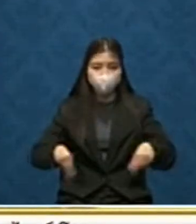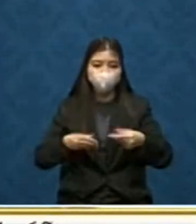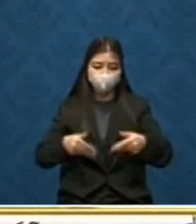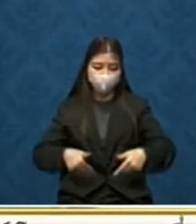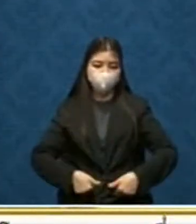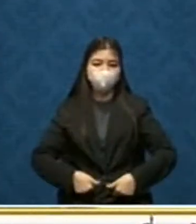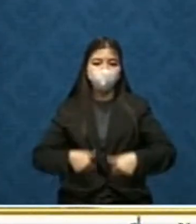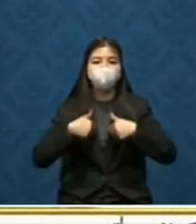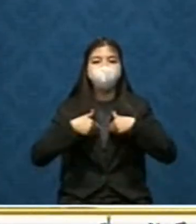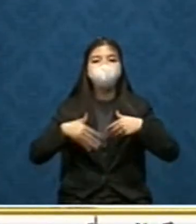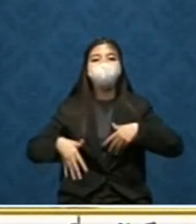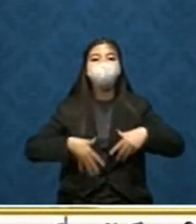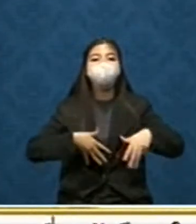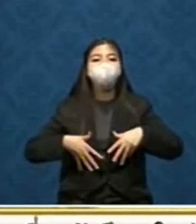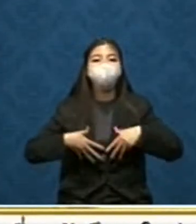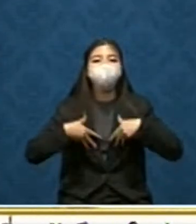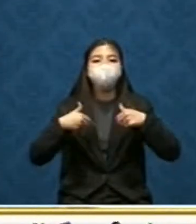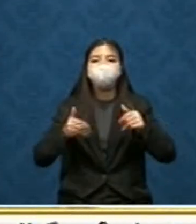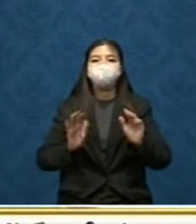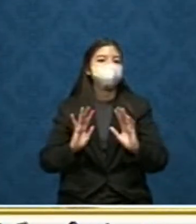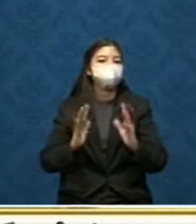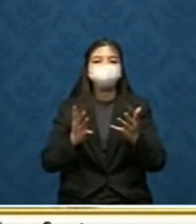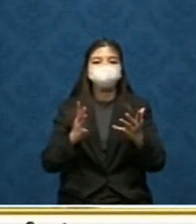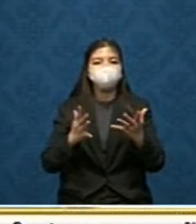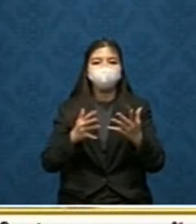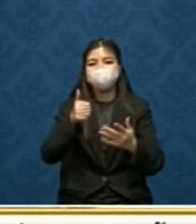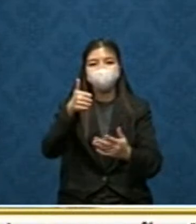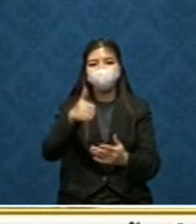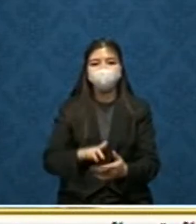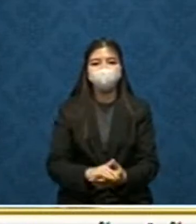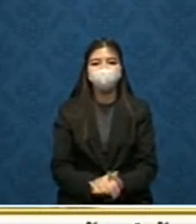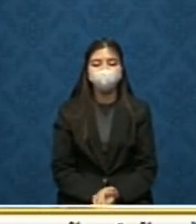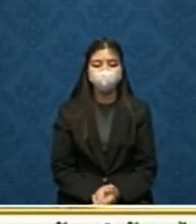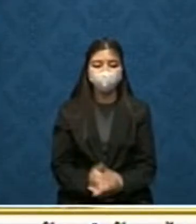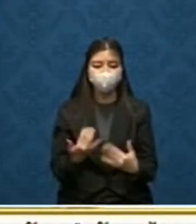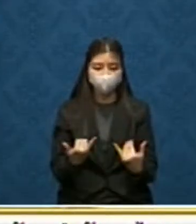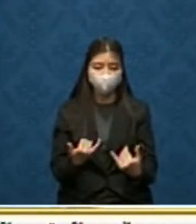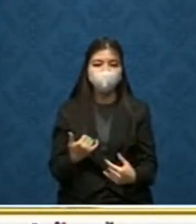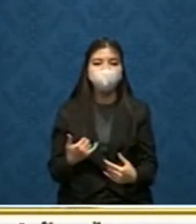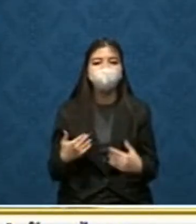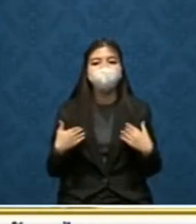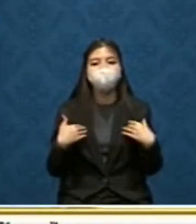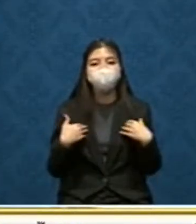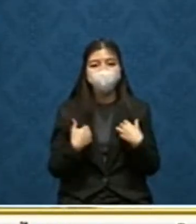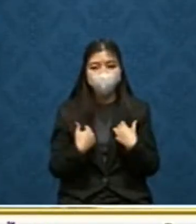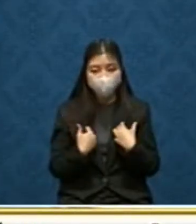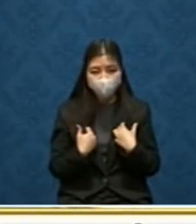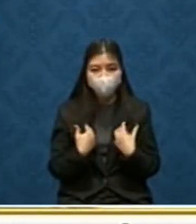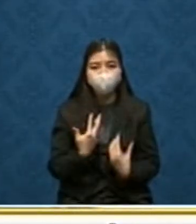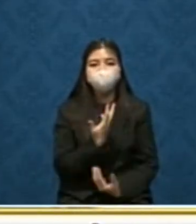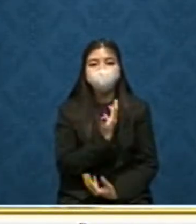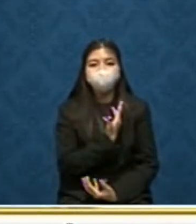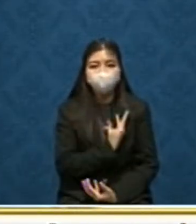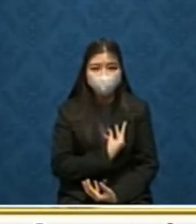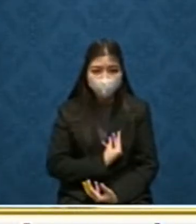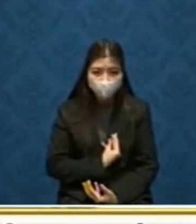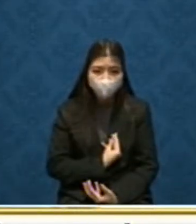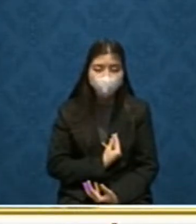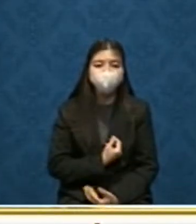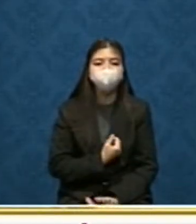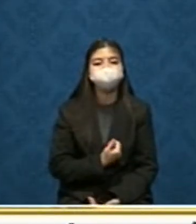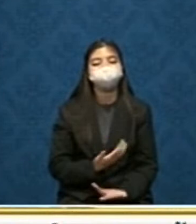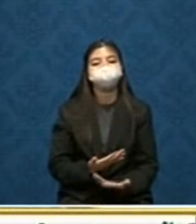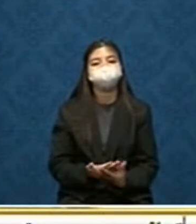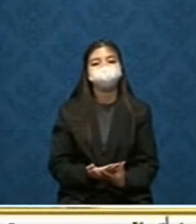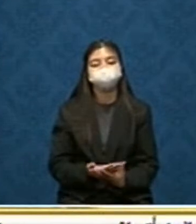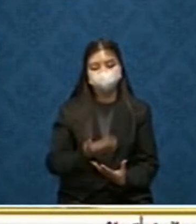ไม่มีครัคนไทยวันนี้อยู่แบบเป็ทุกข์ทุกข์นี่สินไม่พอเมอไร่